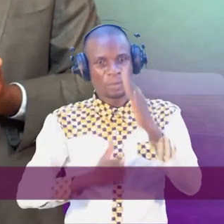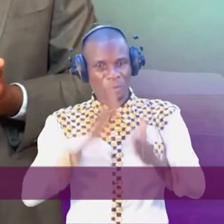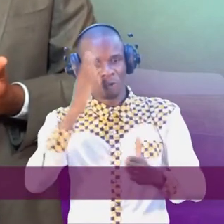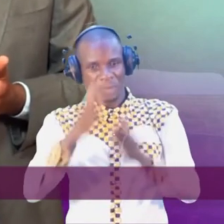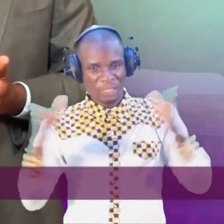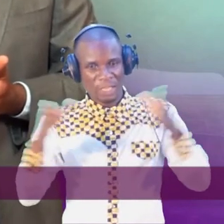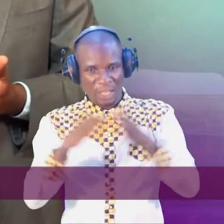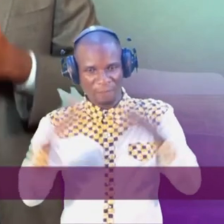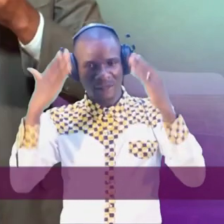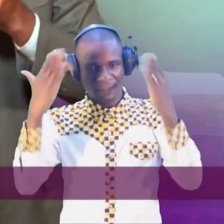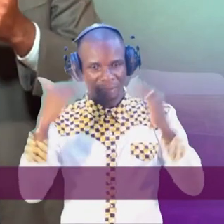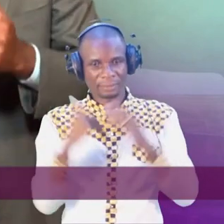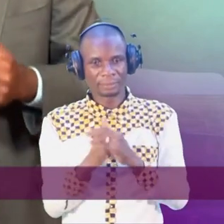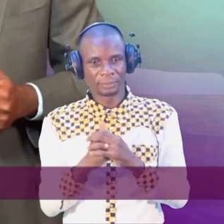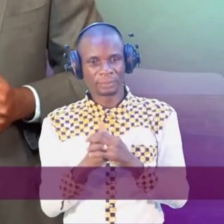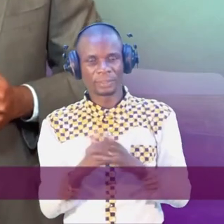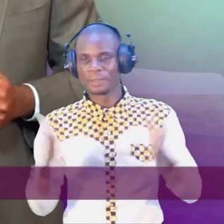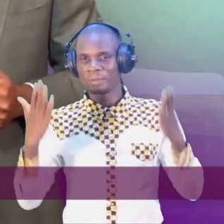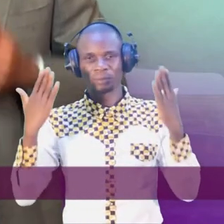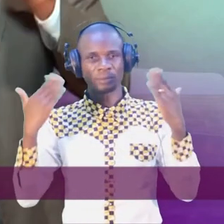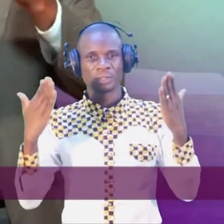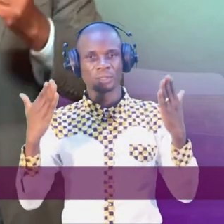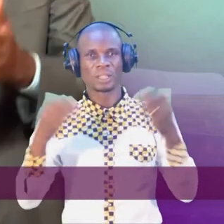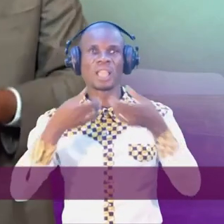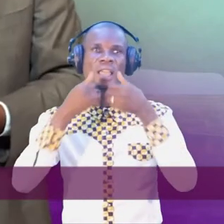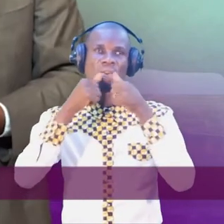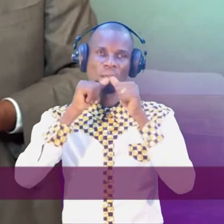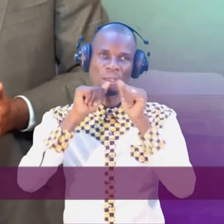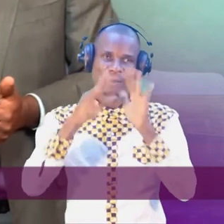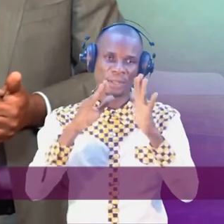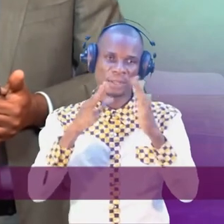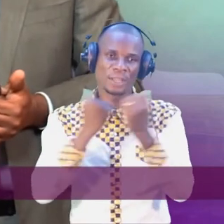yake ili waweze kumfuata, watembee pamoja naye.